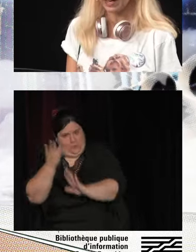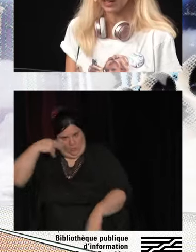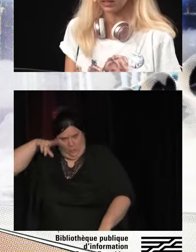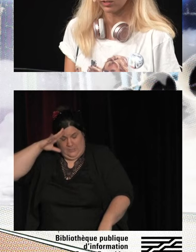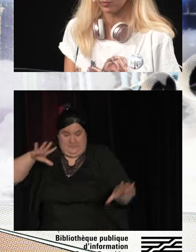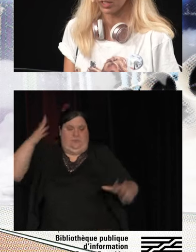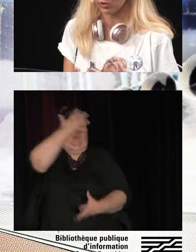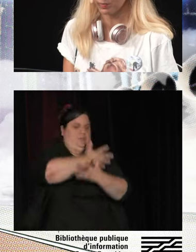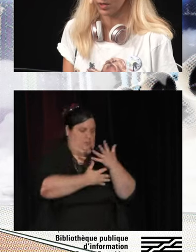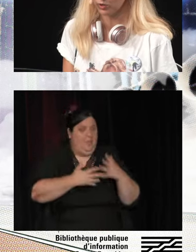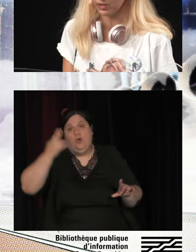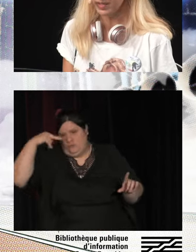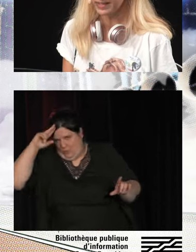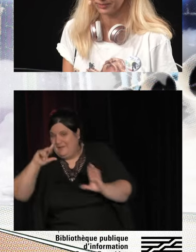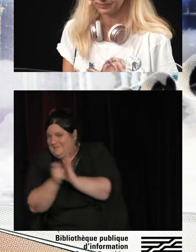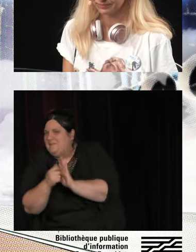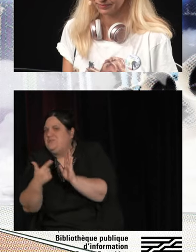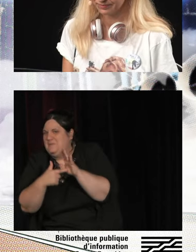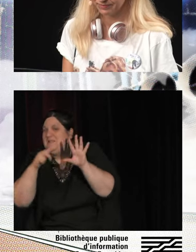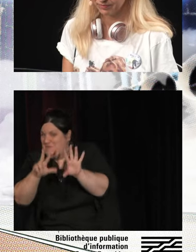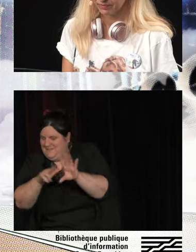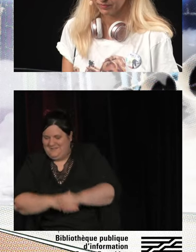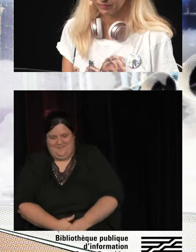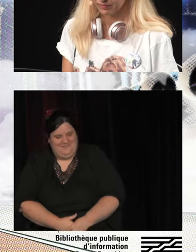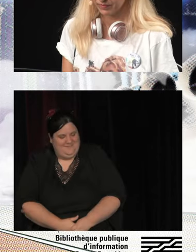là ! Championnat d'Europe en 2008.